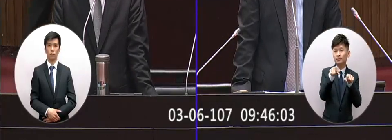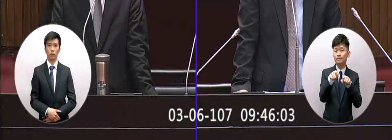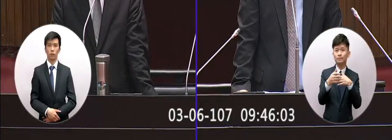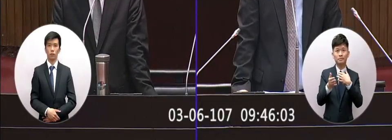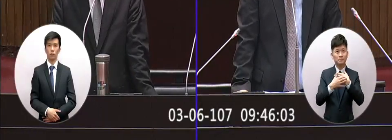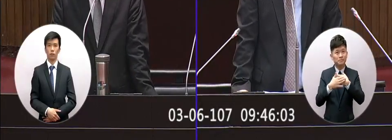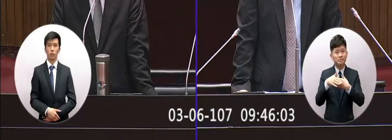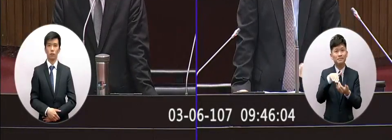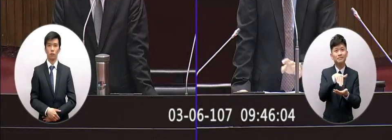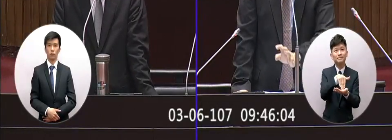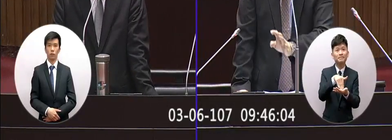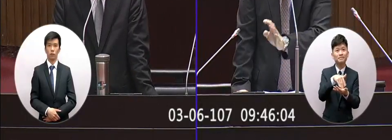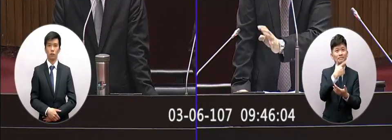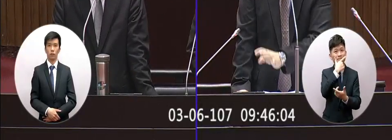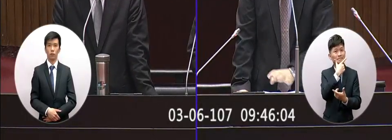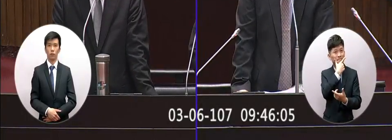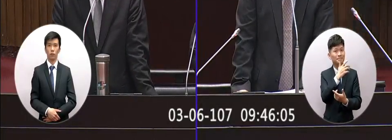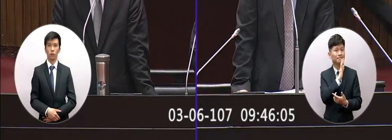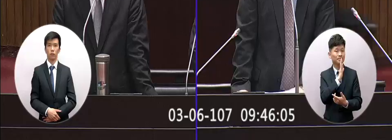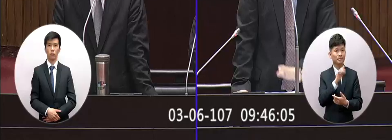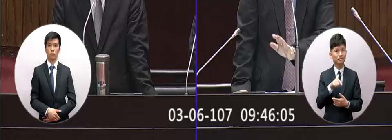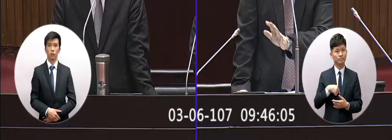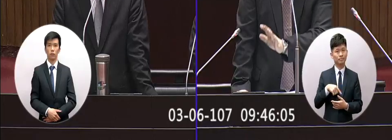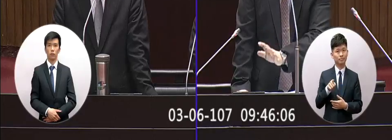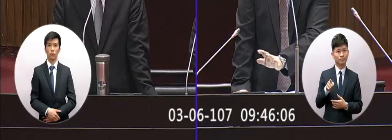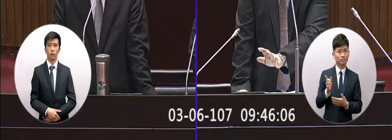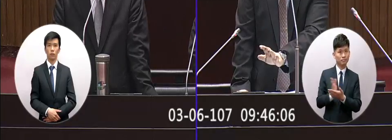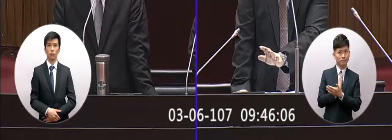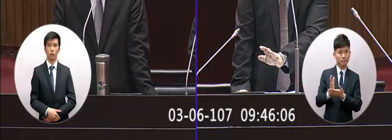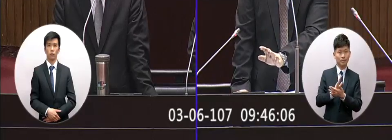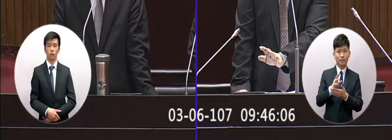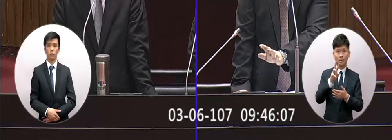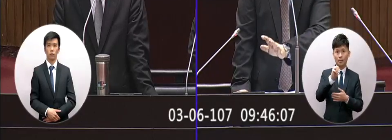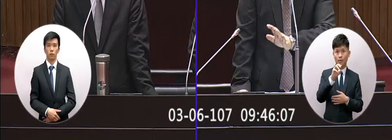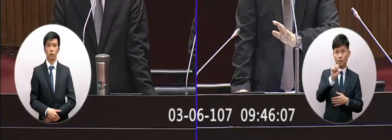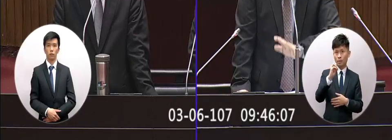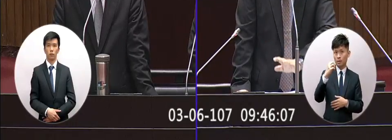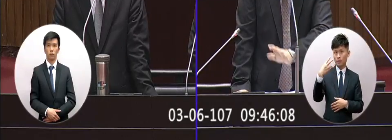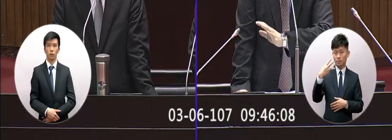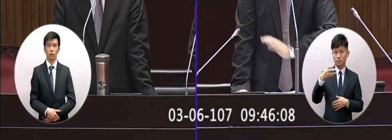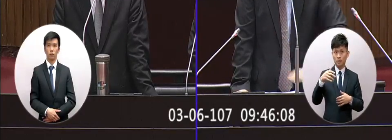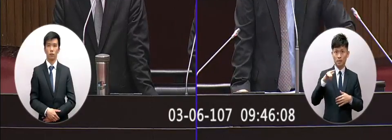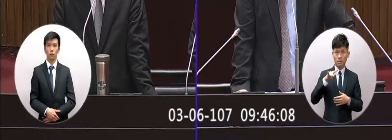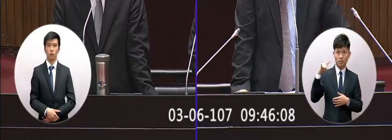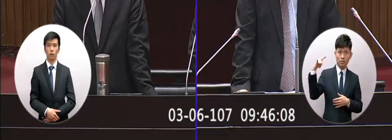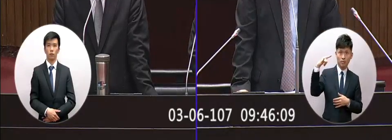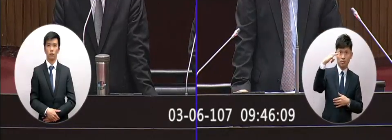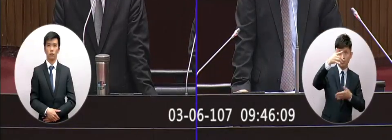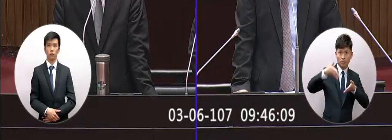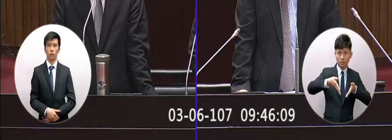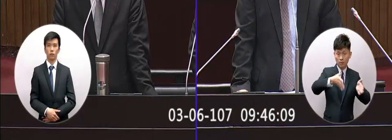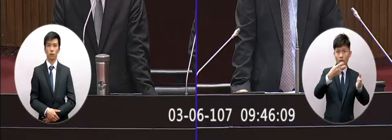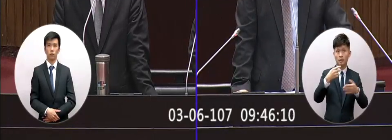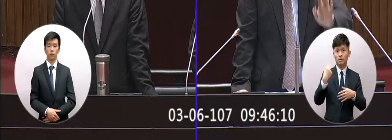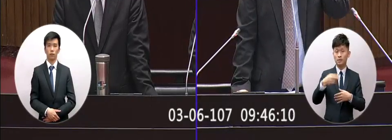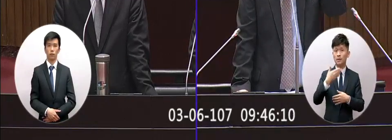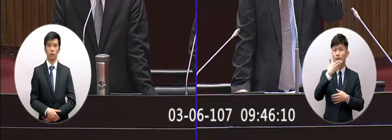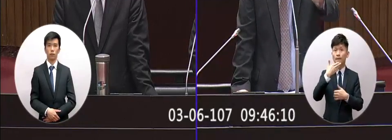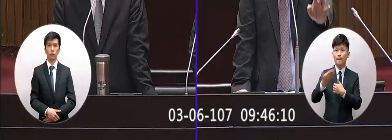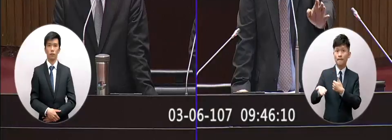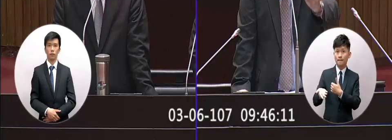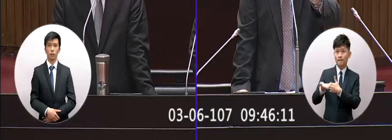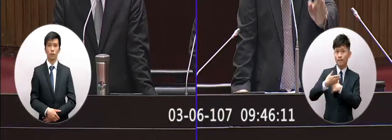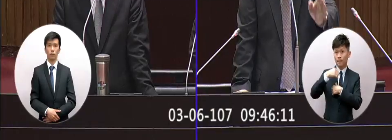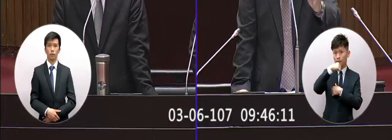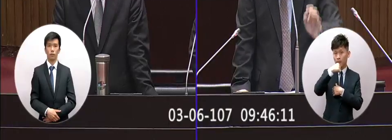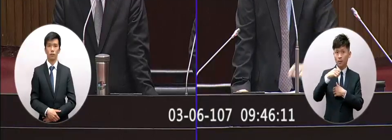软了。我觉得这个部分从他们M503航道，包括他会台31项的政策，包括他在国